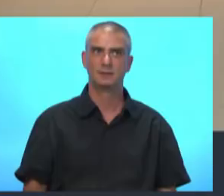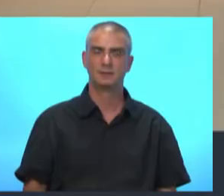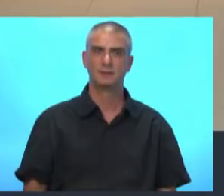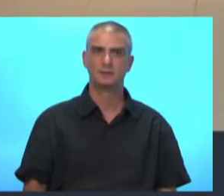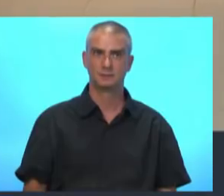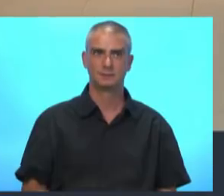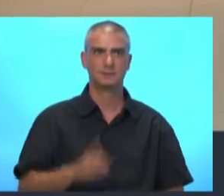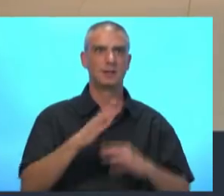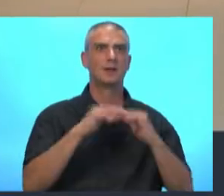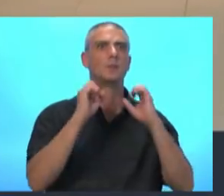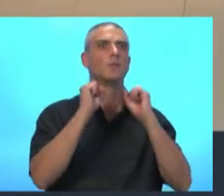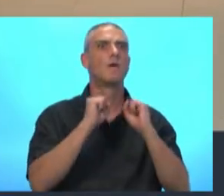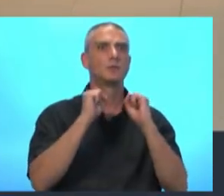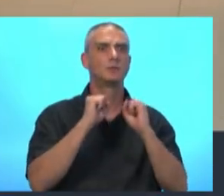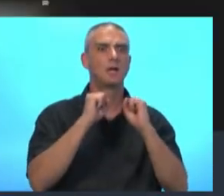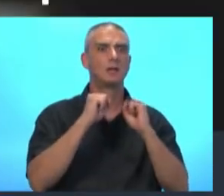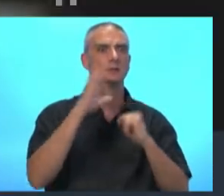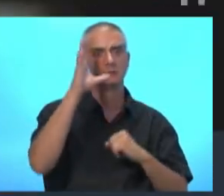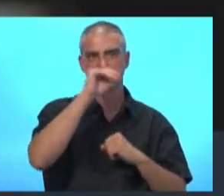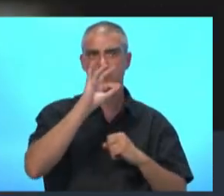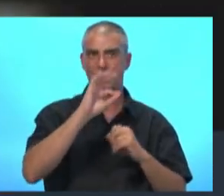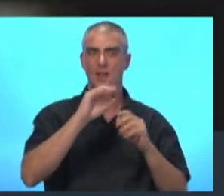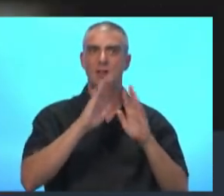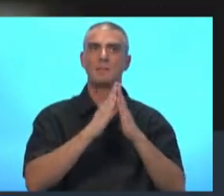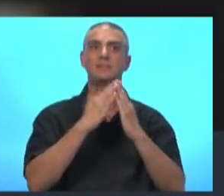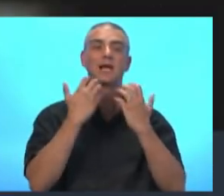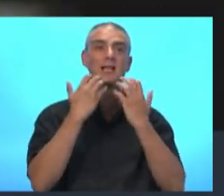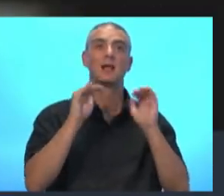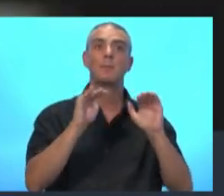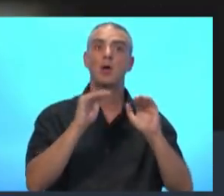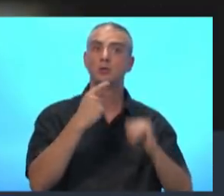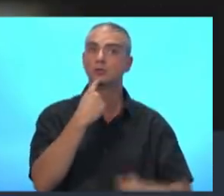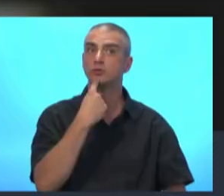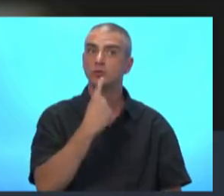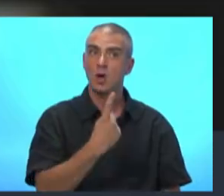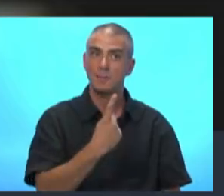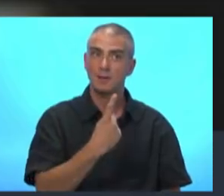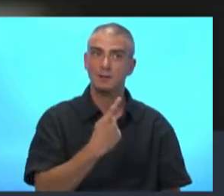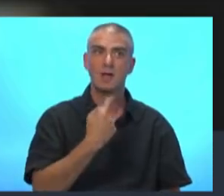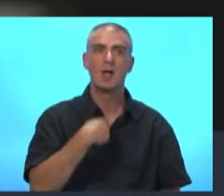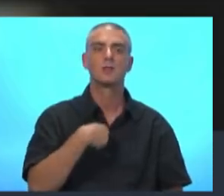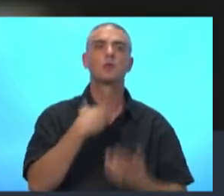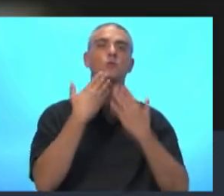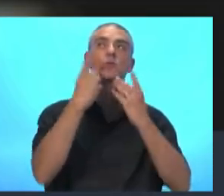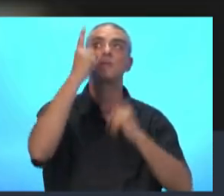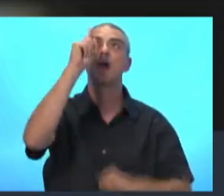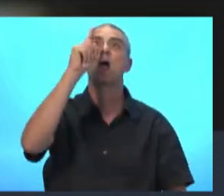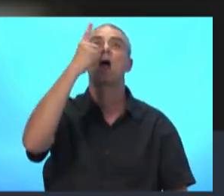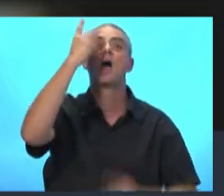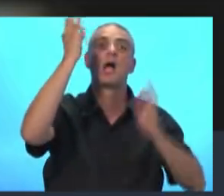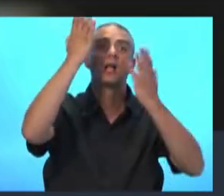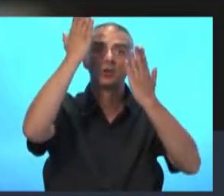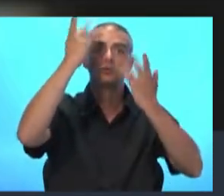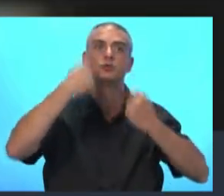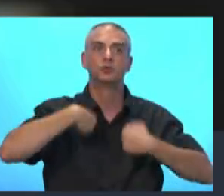זה מבוסס על משנה במסכת ברכות שאומרת, אנו מודים לקדוש ברוך הוא על זה